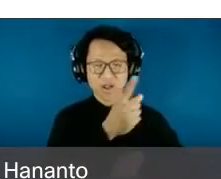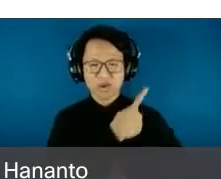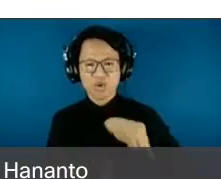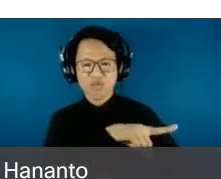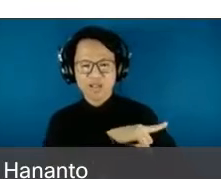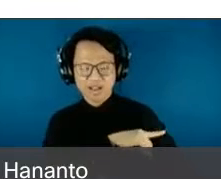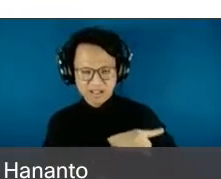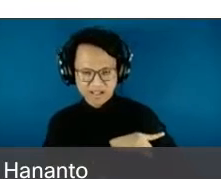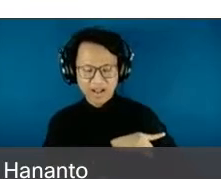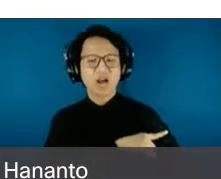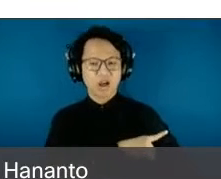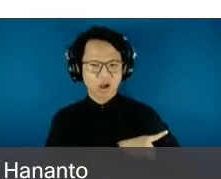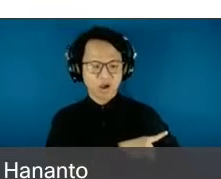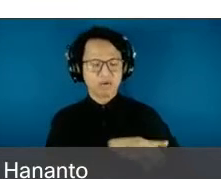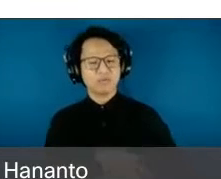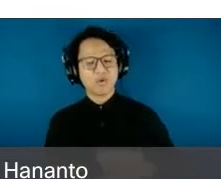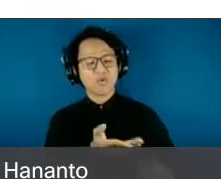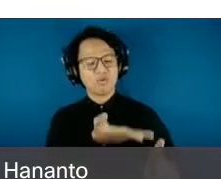di mana trainer itu belum memahami